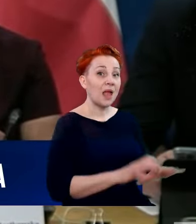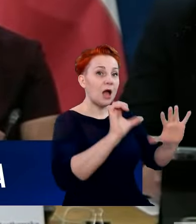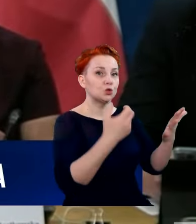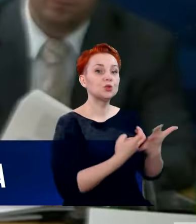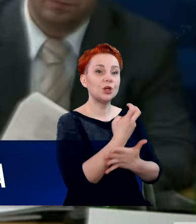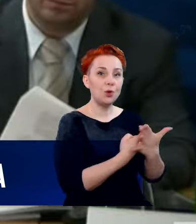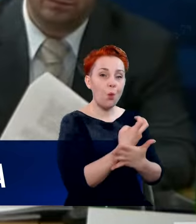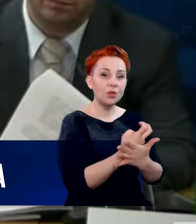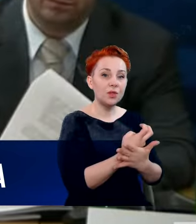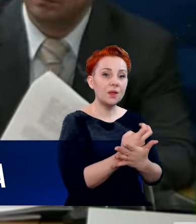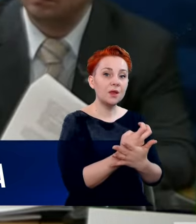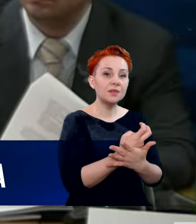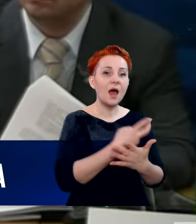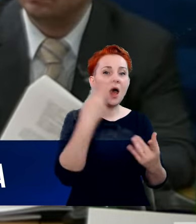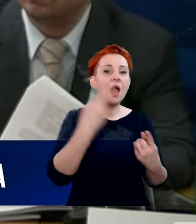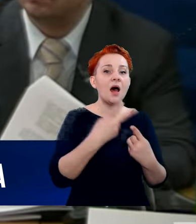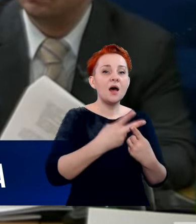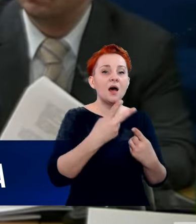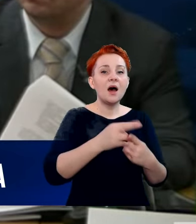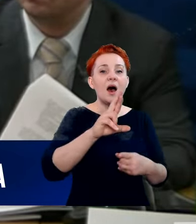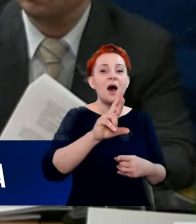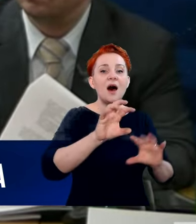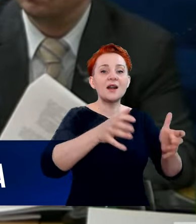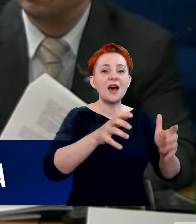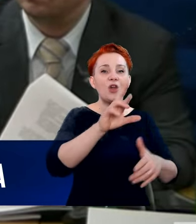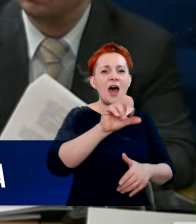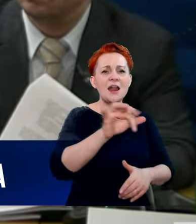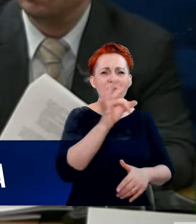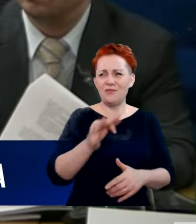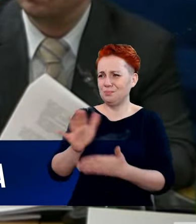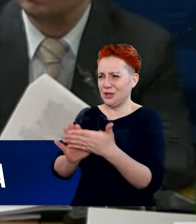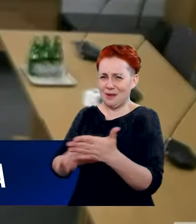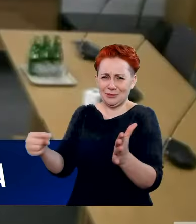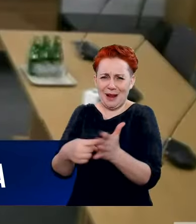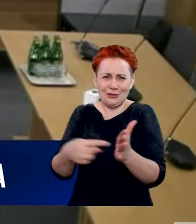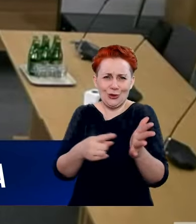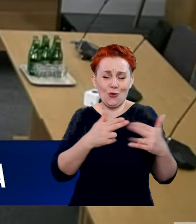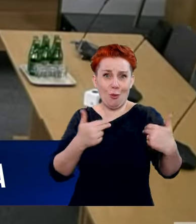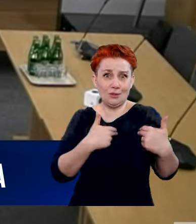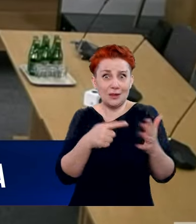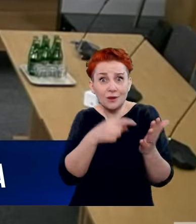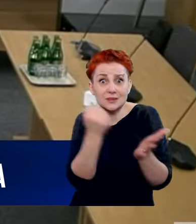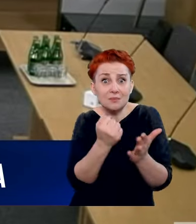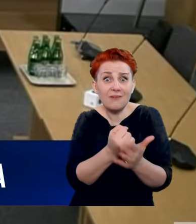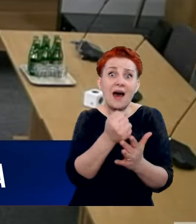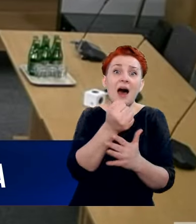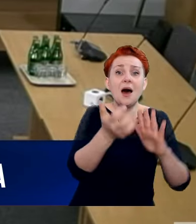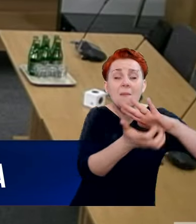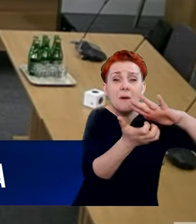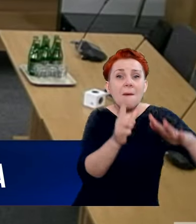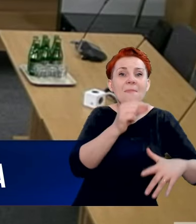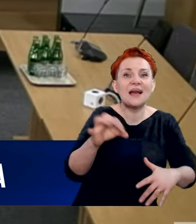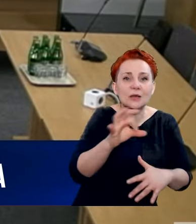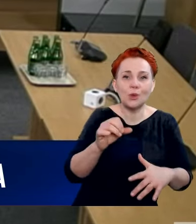antenie Radia RMF. Ale przepraszam, panie pośle, ta komisja dotyczy kwestii dotyczącej Pegasusa, a nie moich